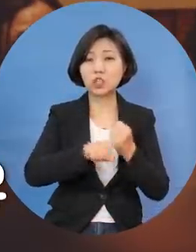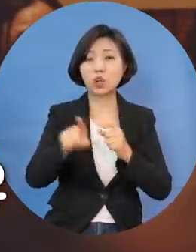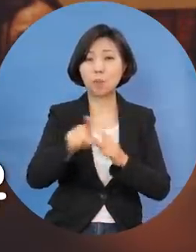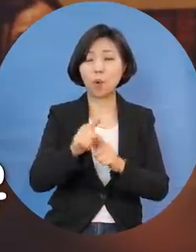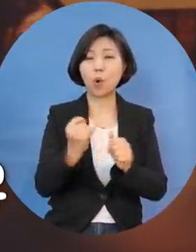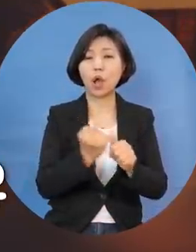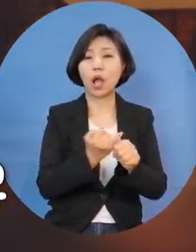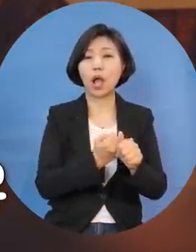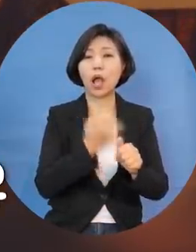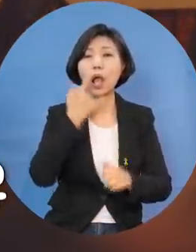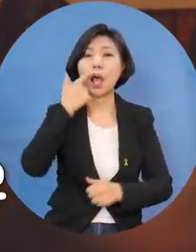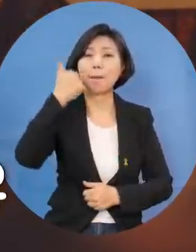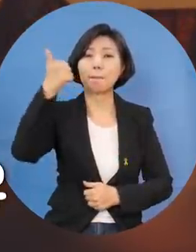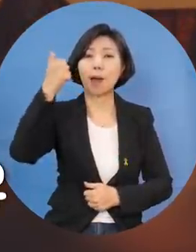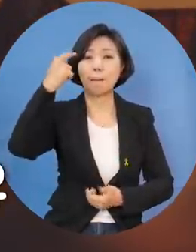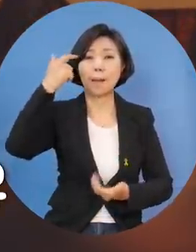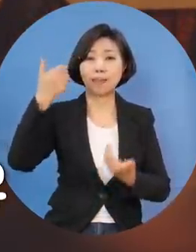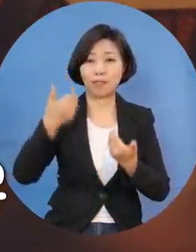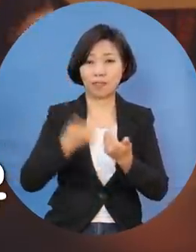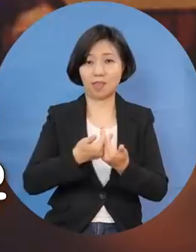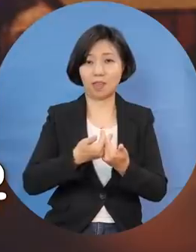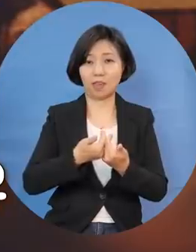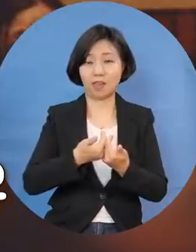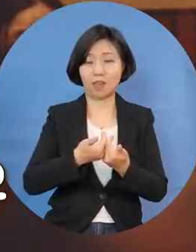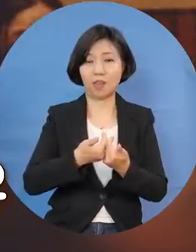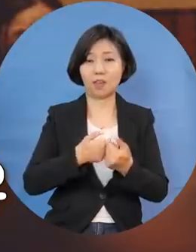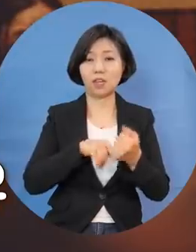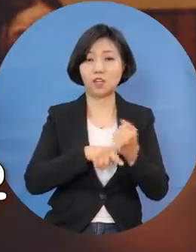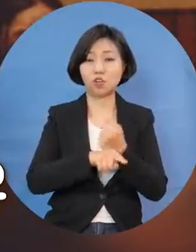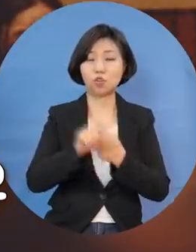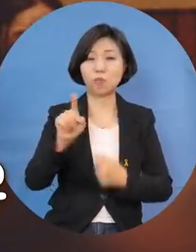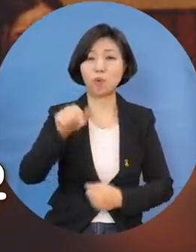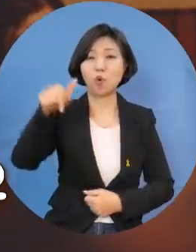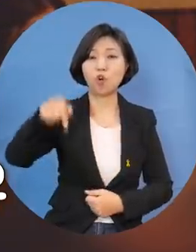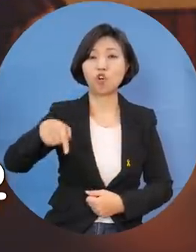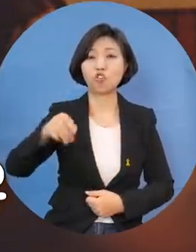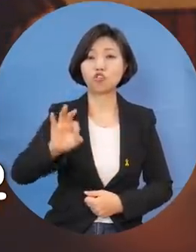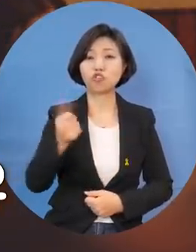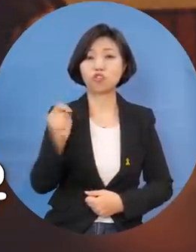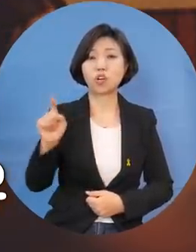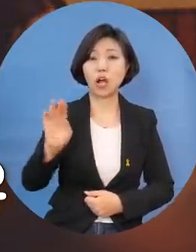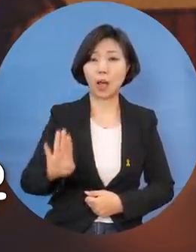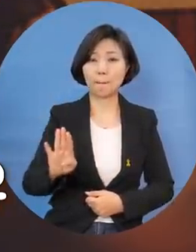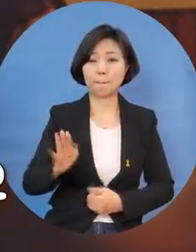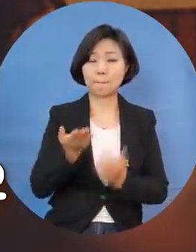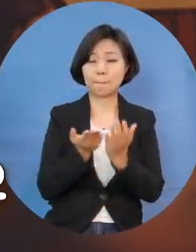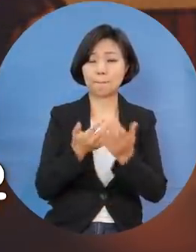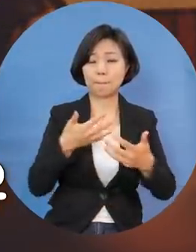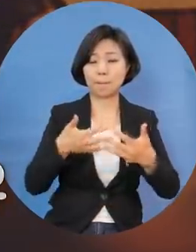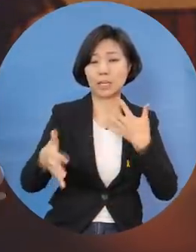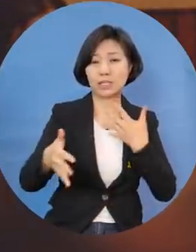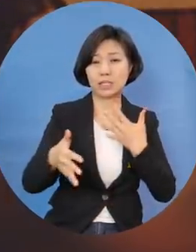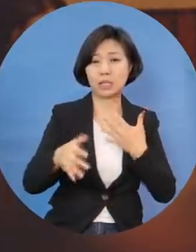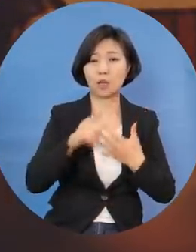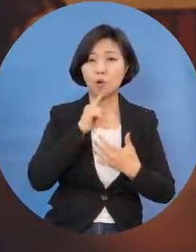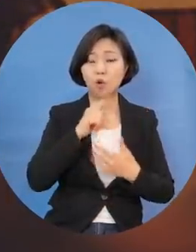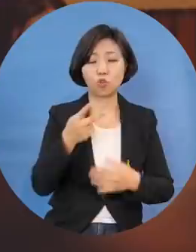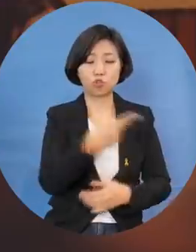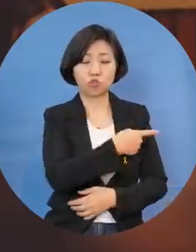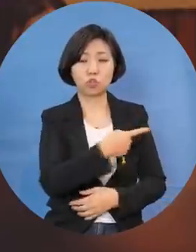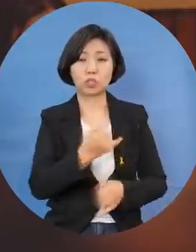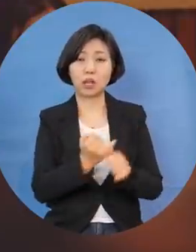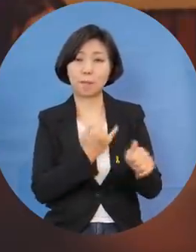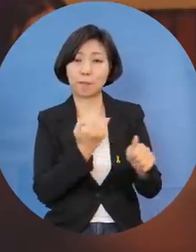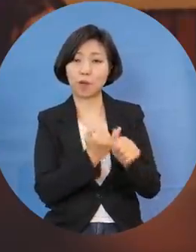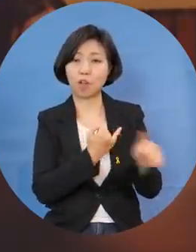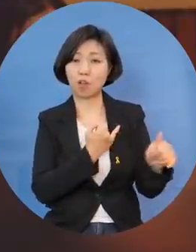아버지의 반대 때문이었습니다. 바로 궁합이 안 맞는다는 이유에서였습니다. 저희 둘의